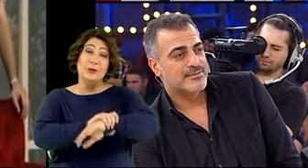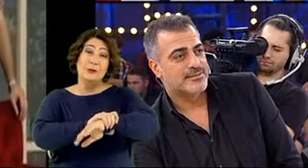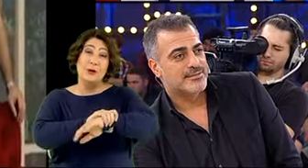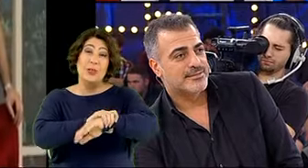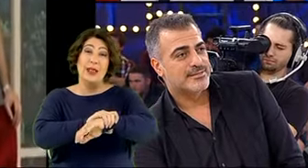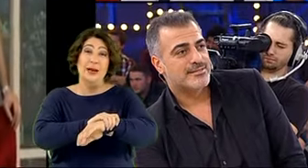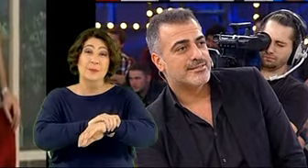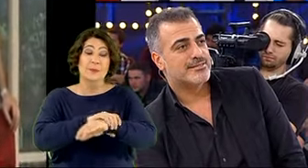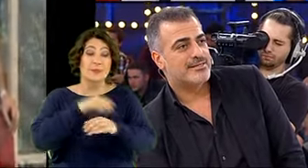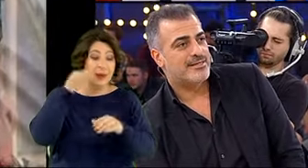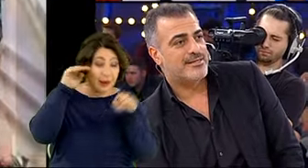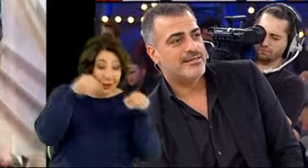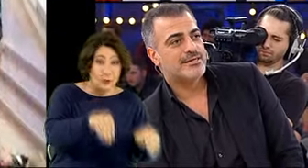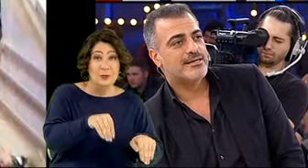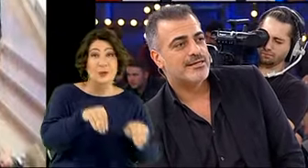Tutun